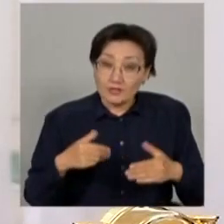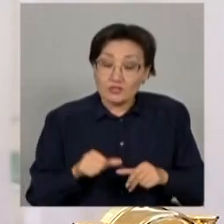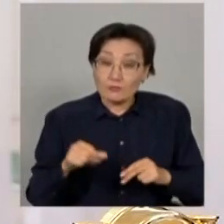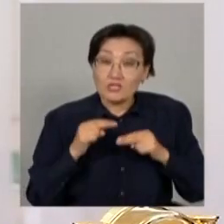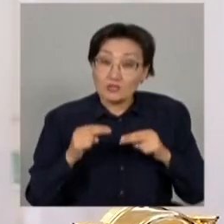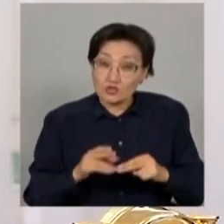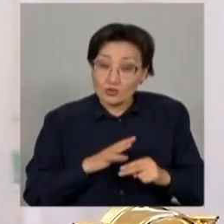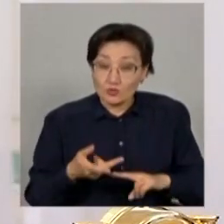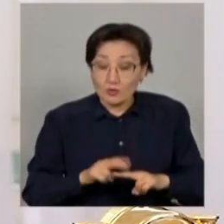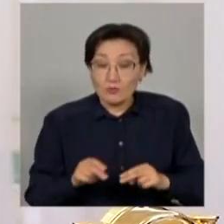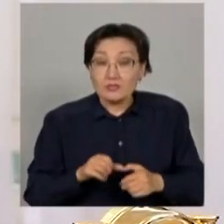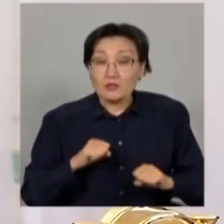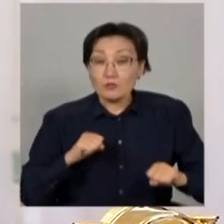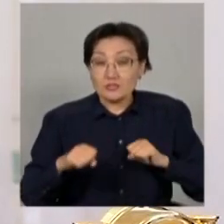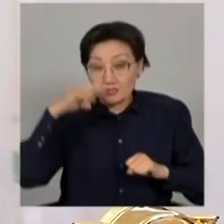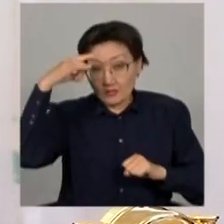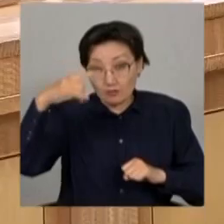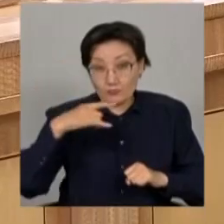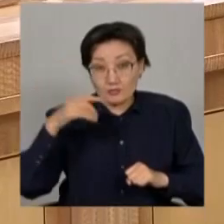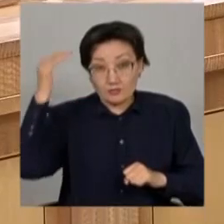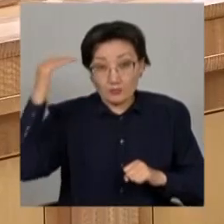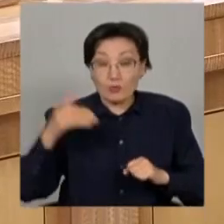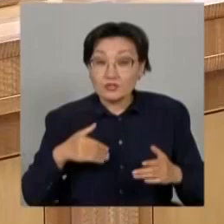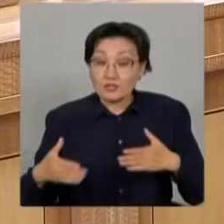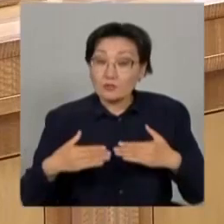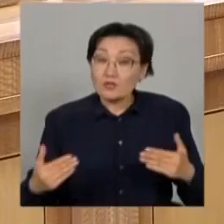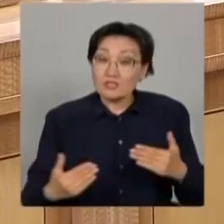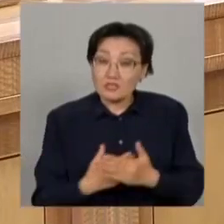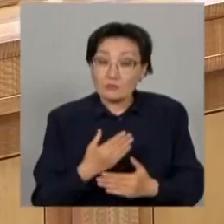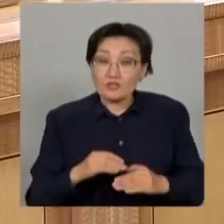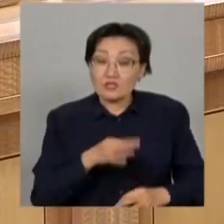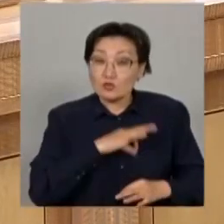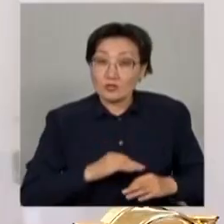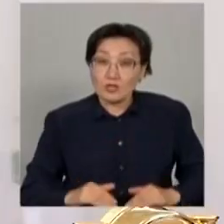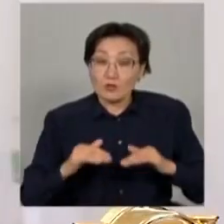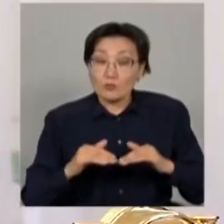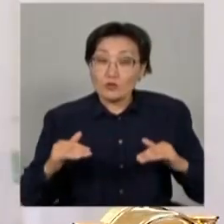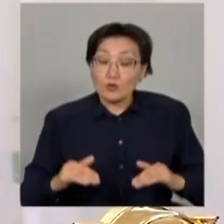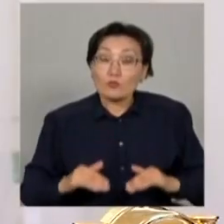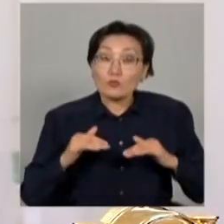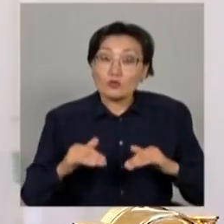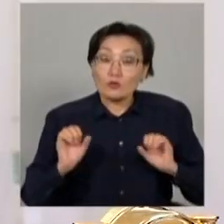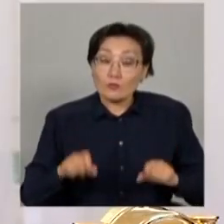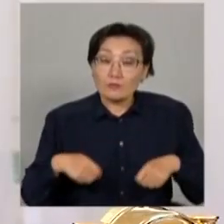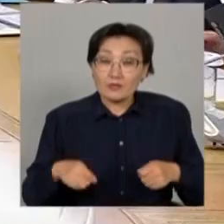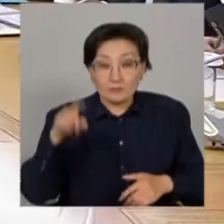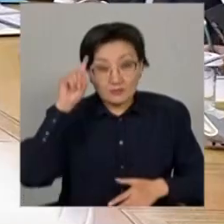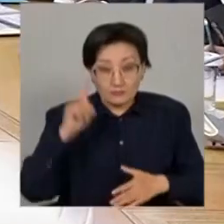назар аудардық. Осы сапар Қазақстан мен Тәжікстан қарым-қатынасын жаңа сапалы деңгейге көтеруге мүмкіндік береді деп